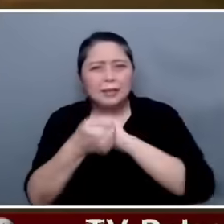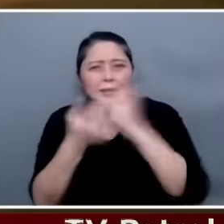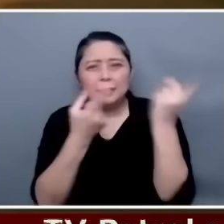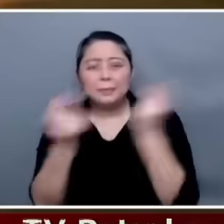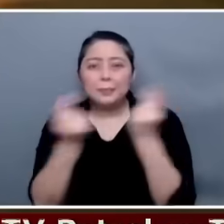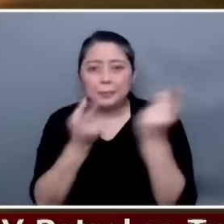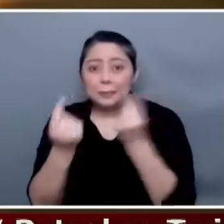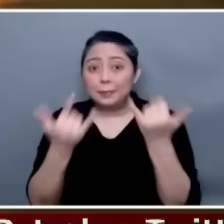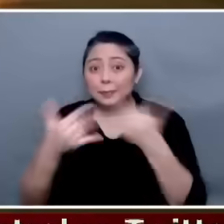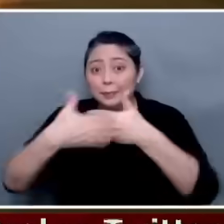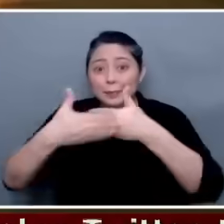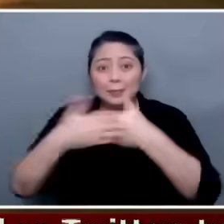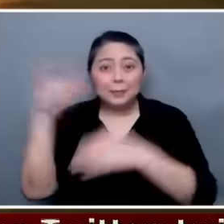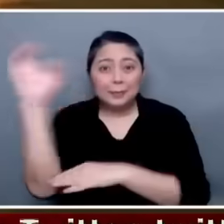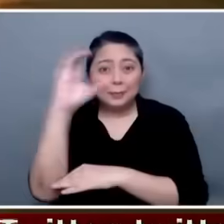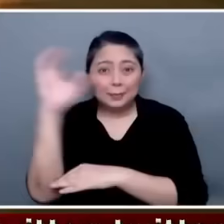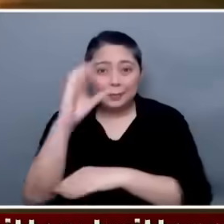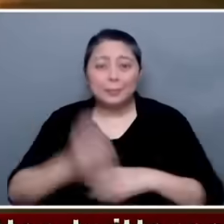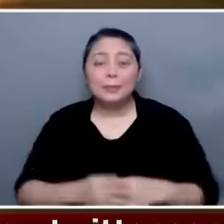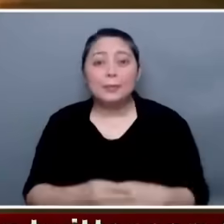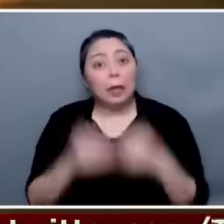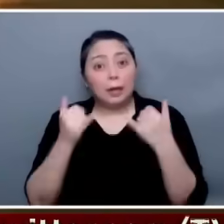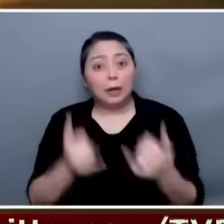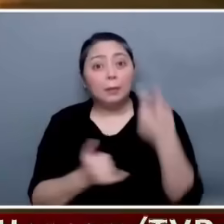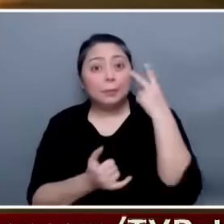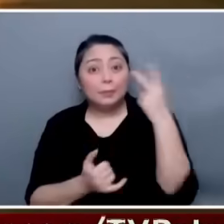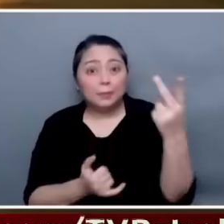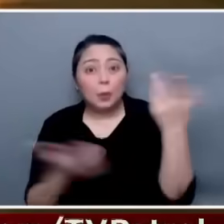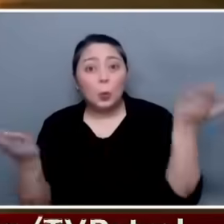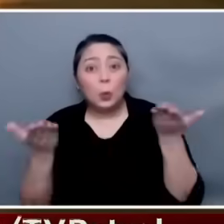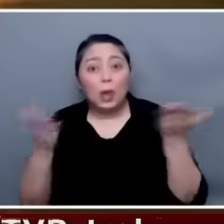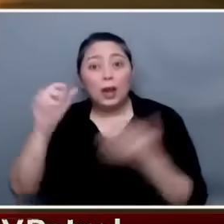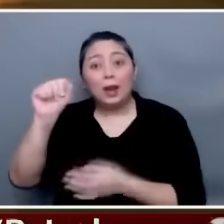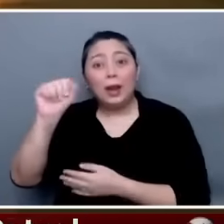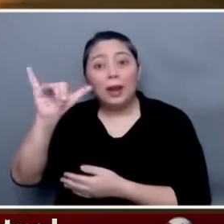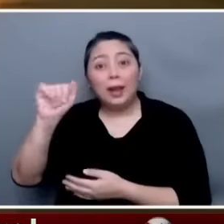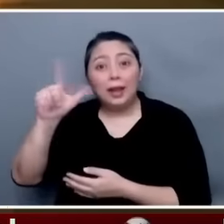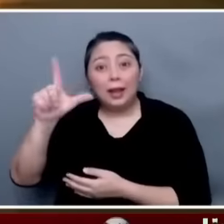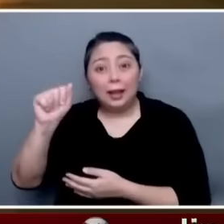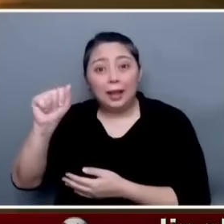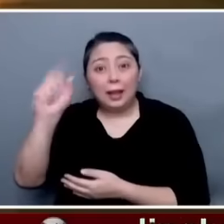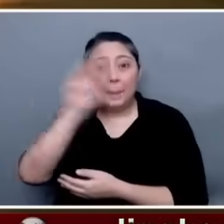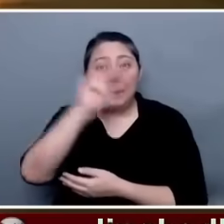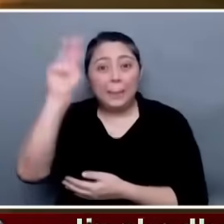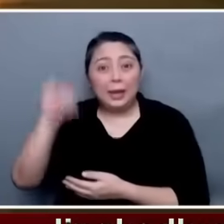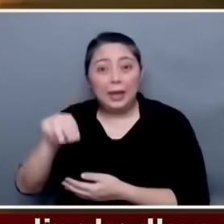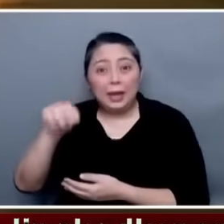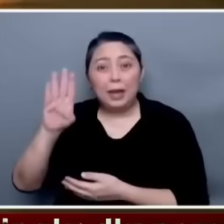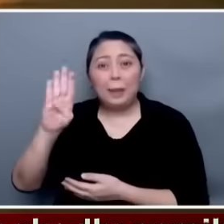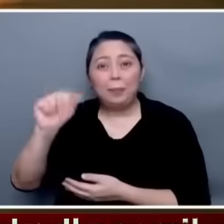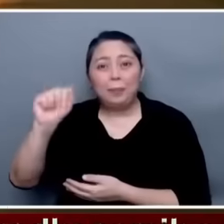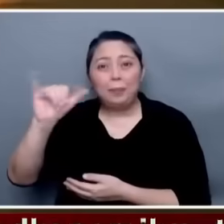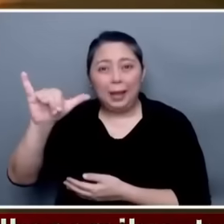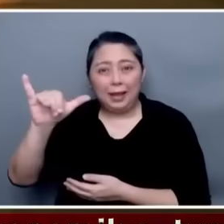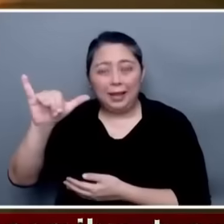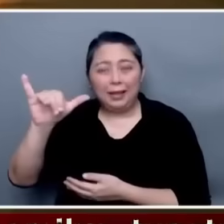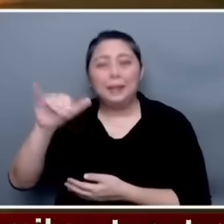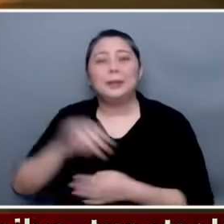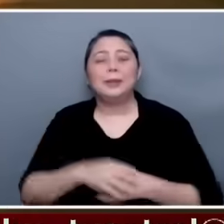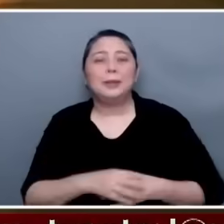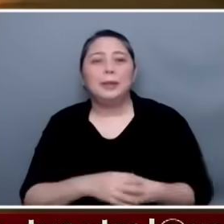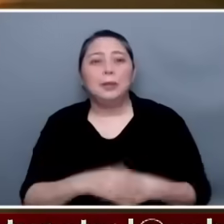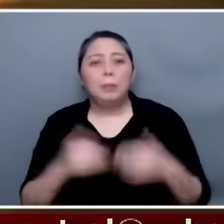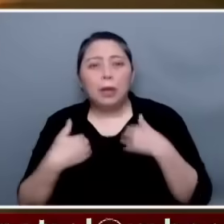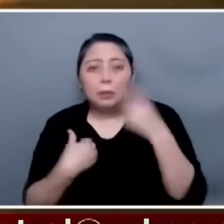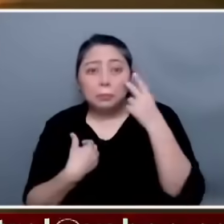Okay Karen, dito sa ating kinalalagyan sa Ayala Bay Manila, Ayala Manila Bay Mall, no? Medyo marami-rami pa yung tao